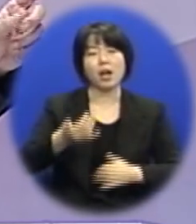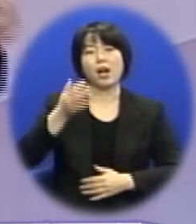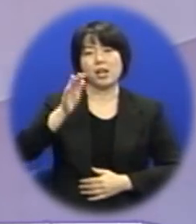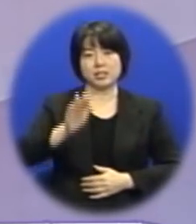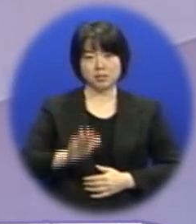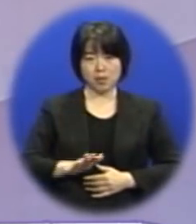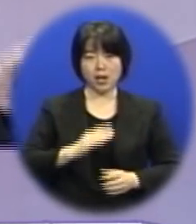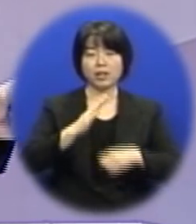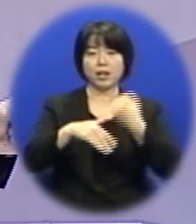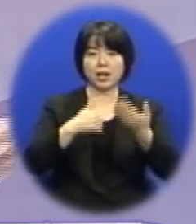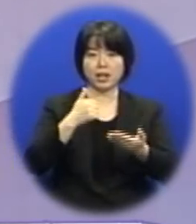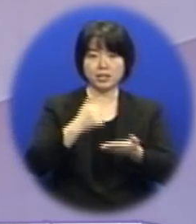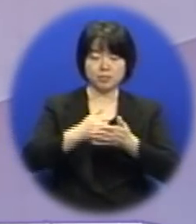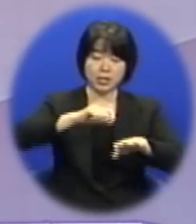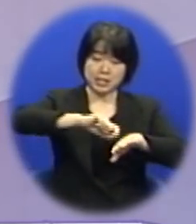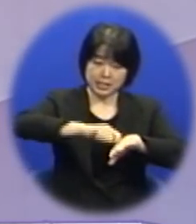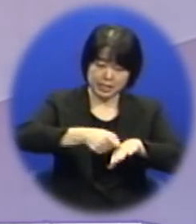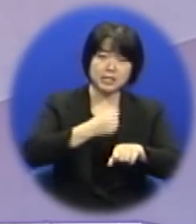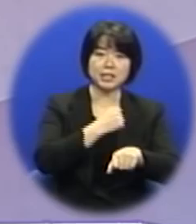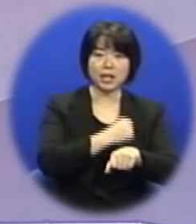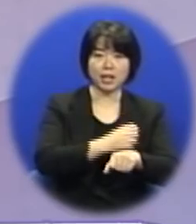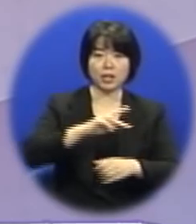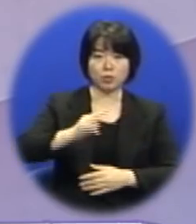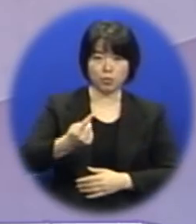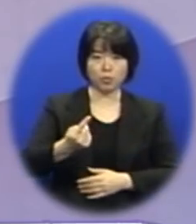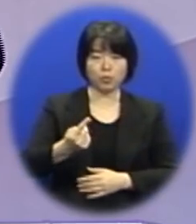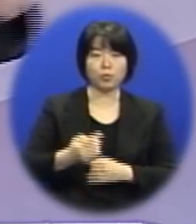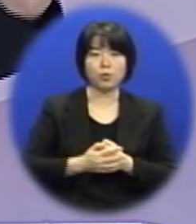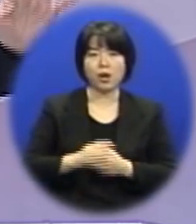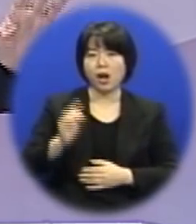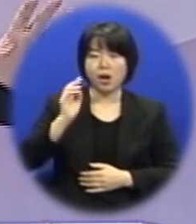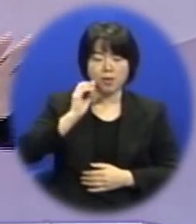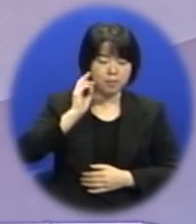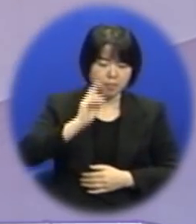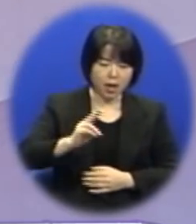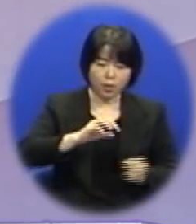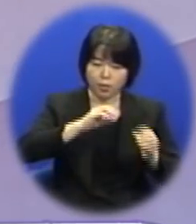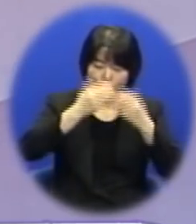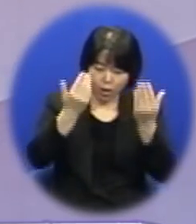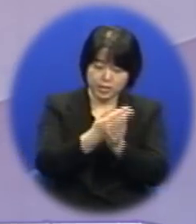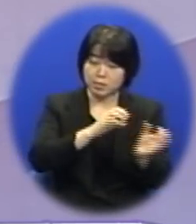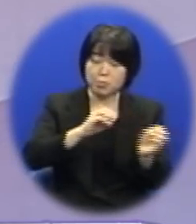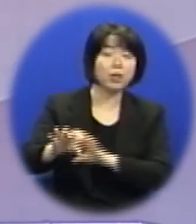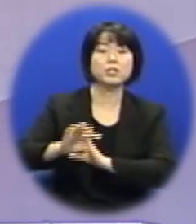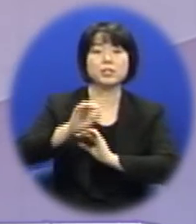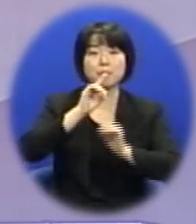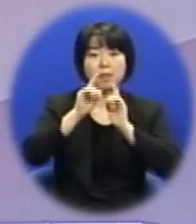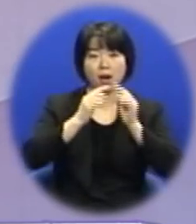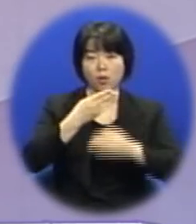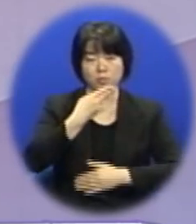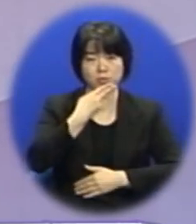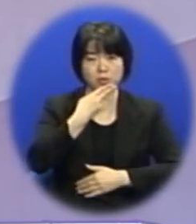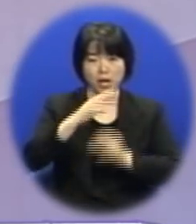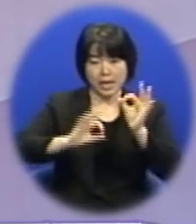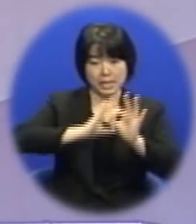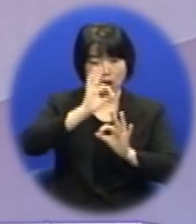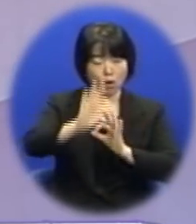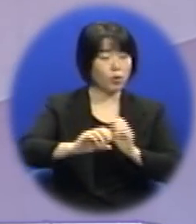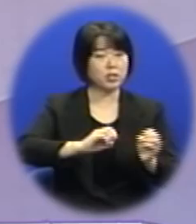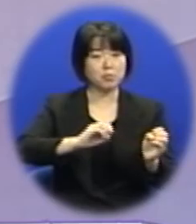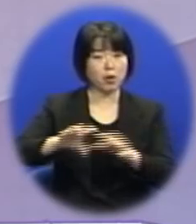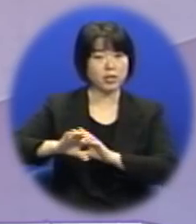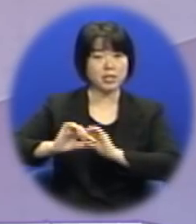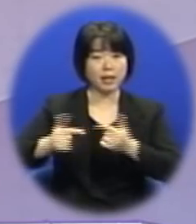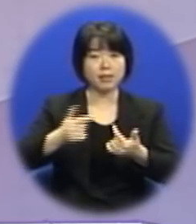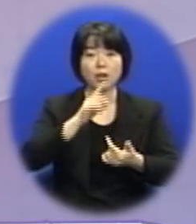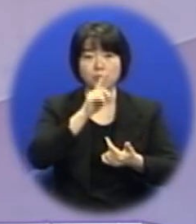하나님 징계하신다 하셨지만 아주 버리신다고는 안 하지 않았어요. 영원히 버리지 않을